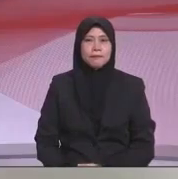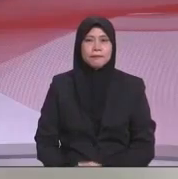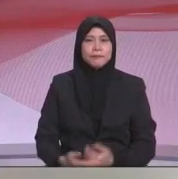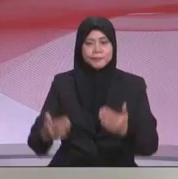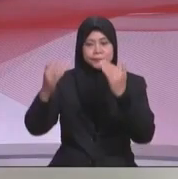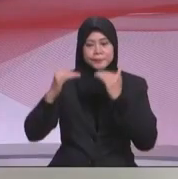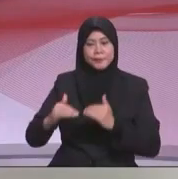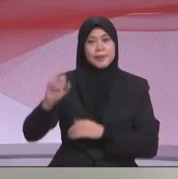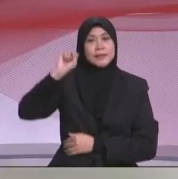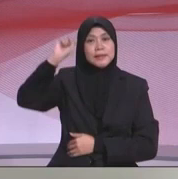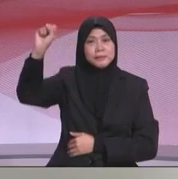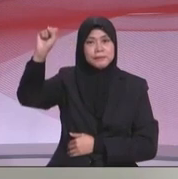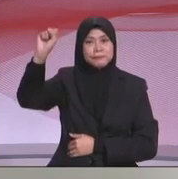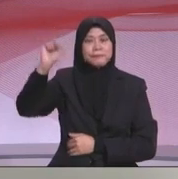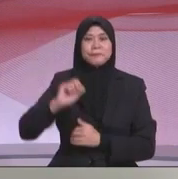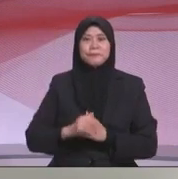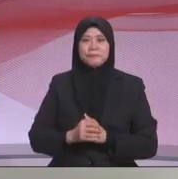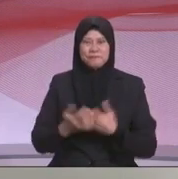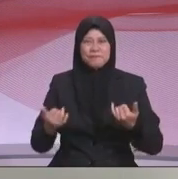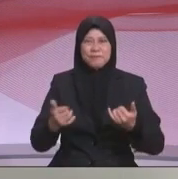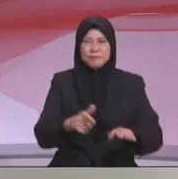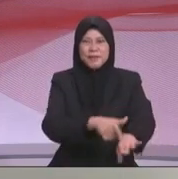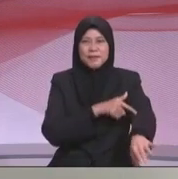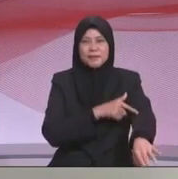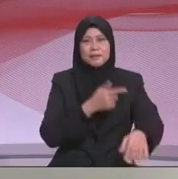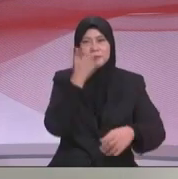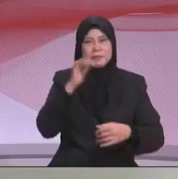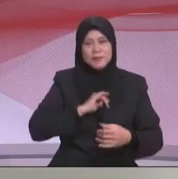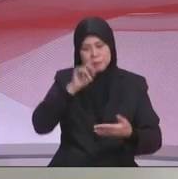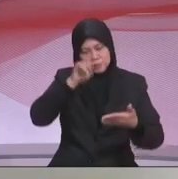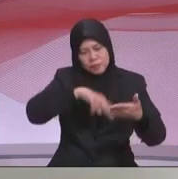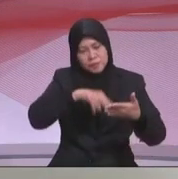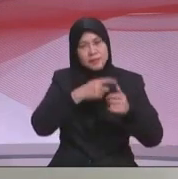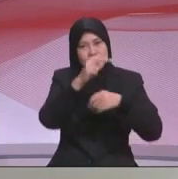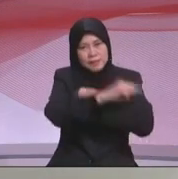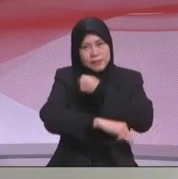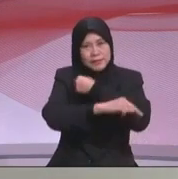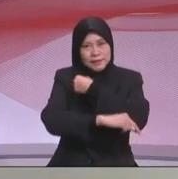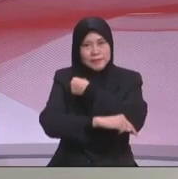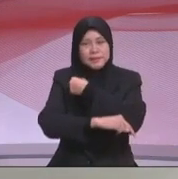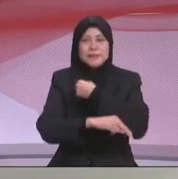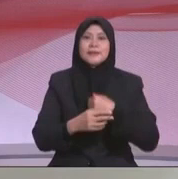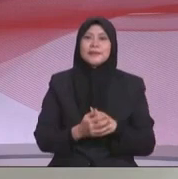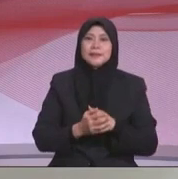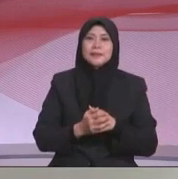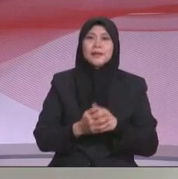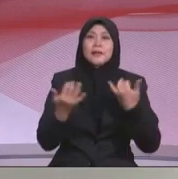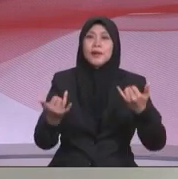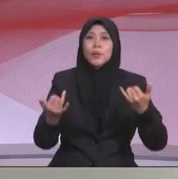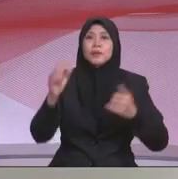Sabah. Hari ini agak panjang sebab saya terpaksa baca setiap negeri. Negeri